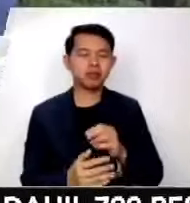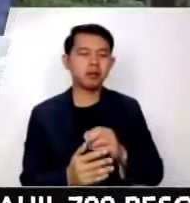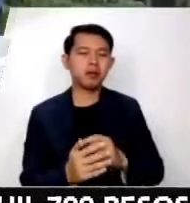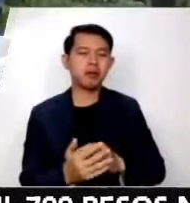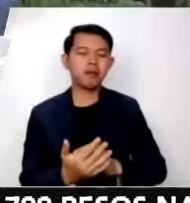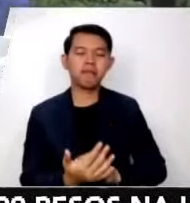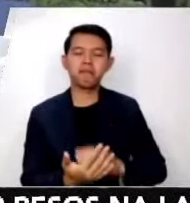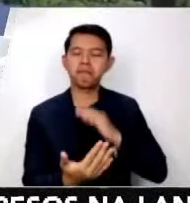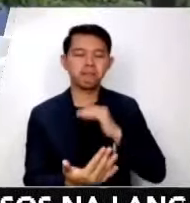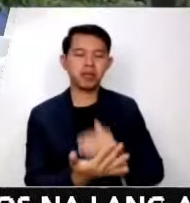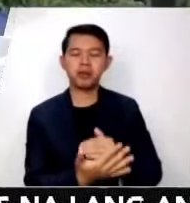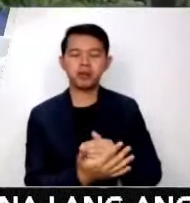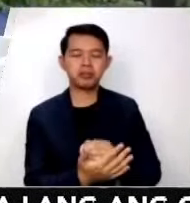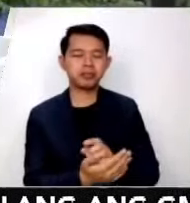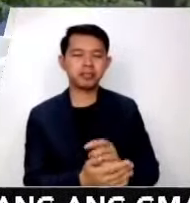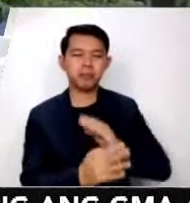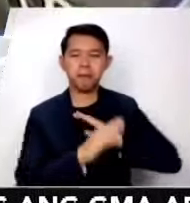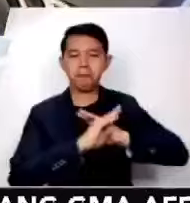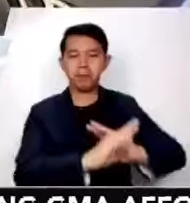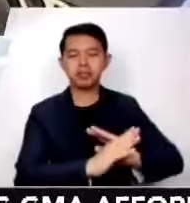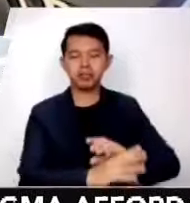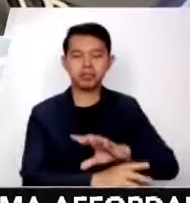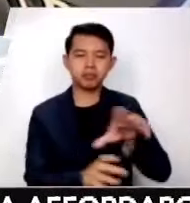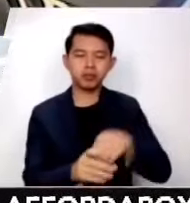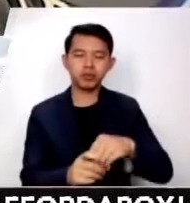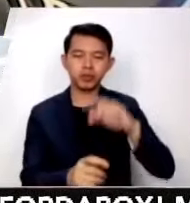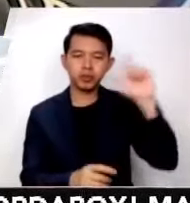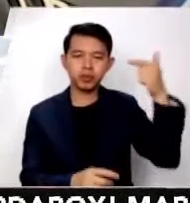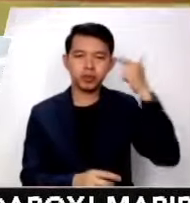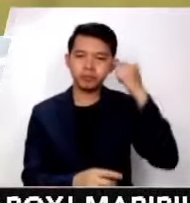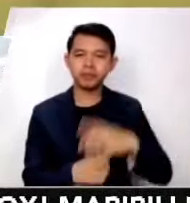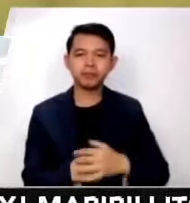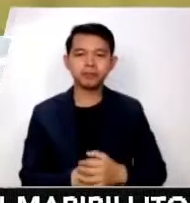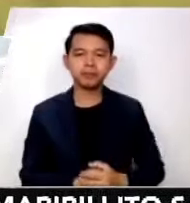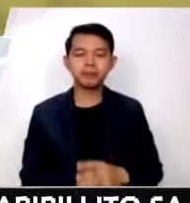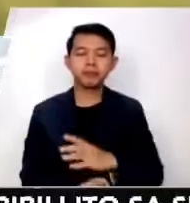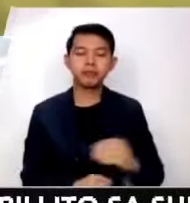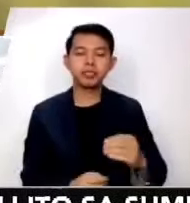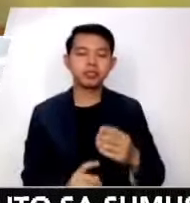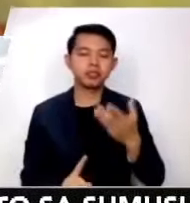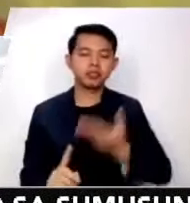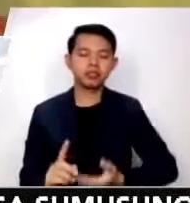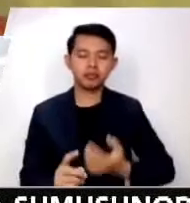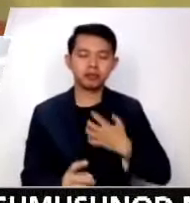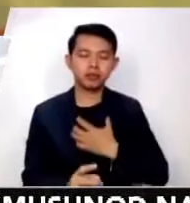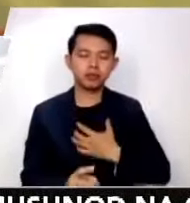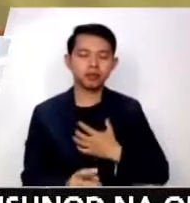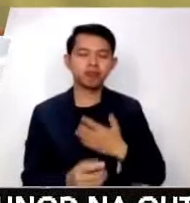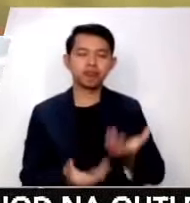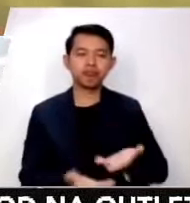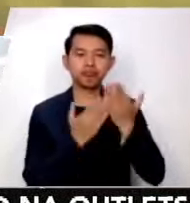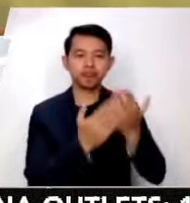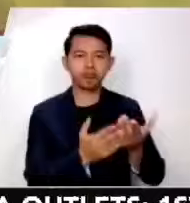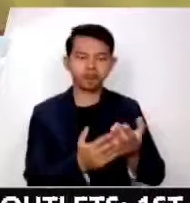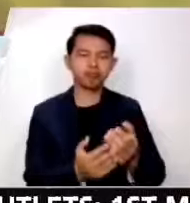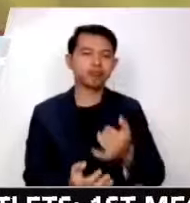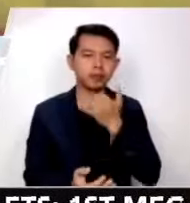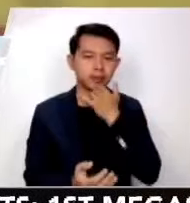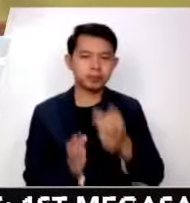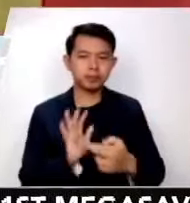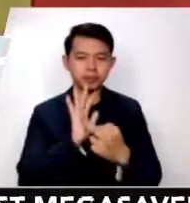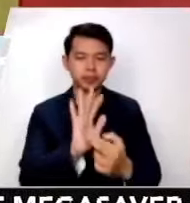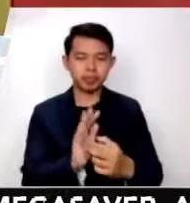Go para sa preliminary investigation kaugnay ng reklamong misrepresentation na balak ihain ng COMELEC. Wala si Go